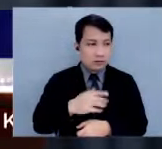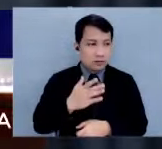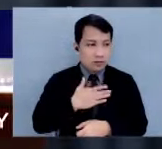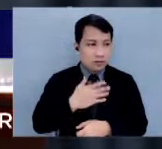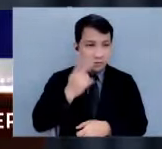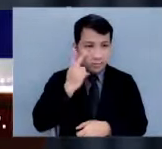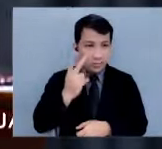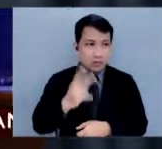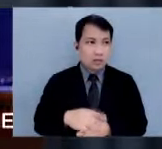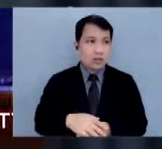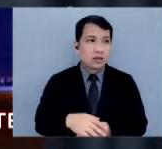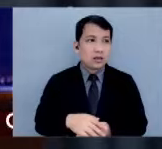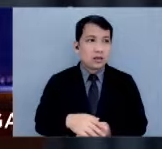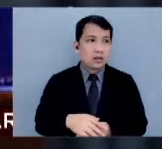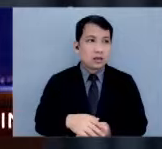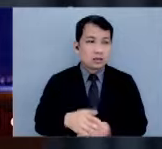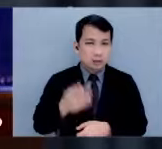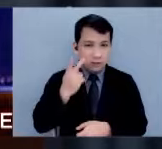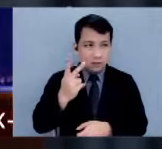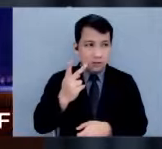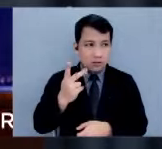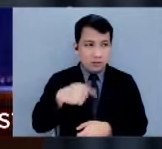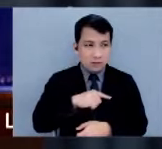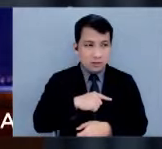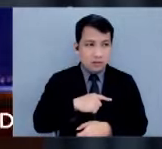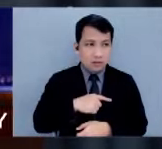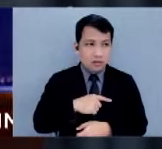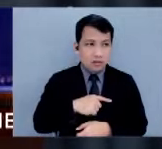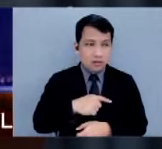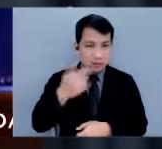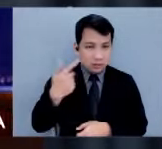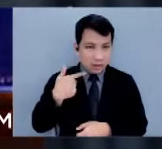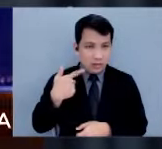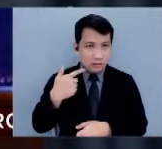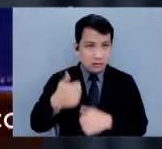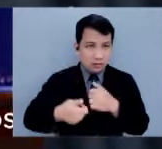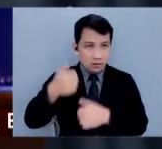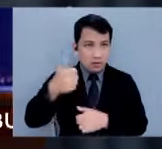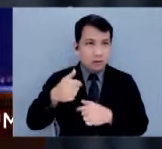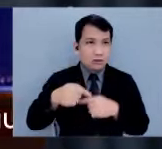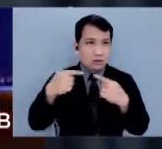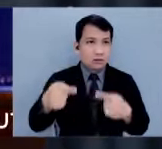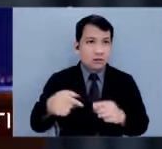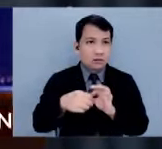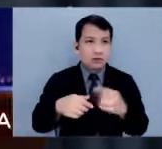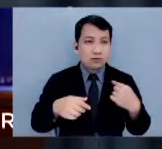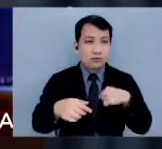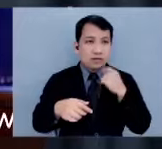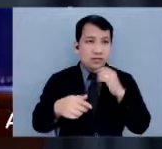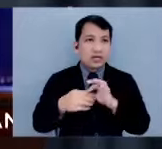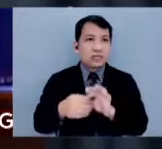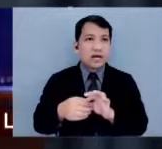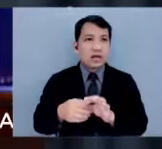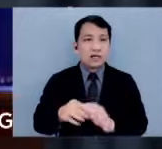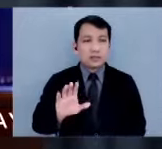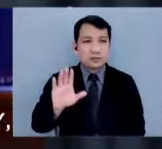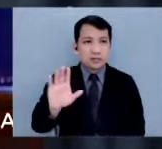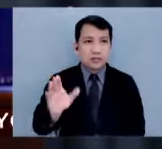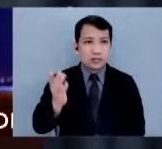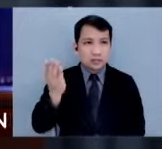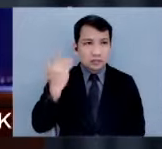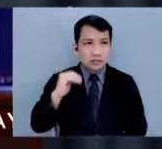ng isang tao ang tingin ko bayani sa pakikipaglaban niya sa komunista na naging kasama